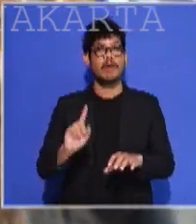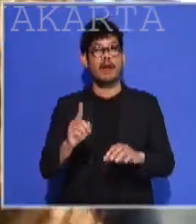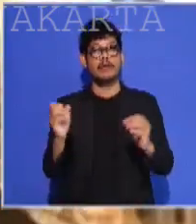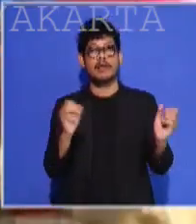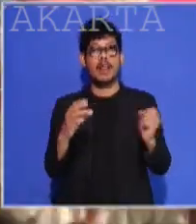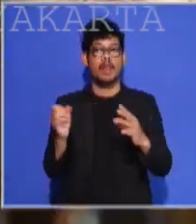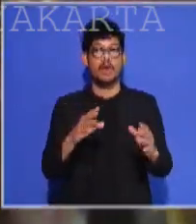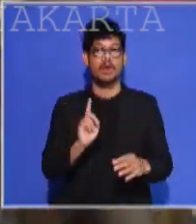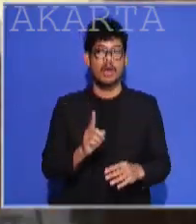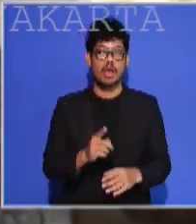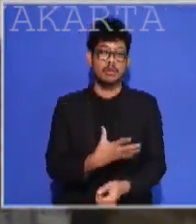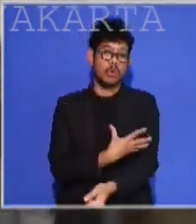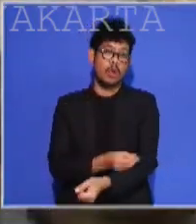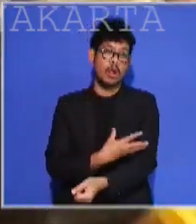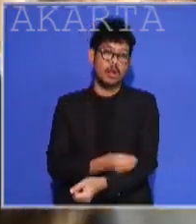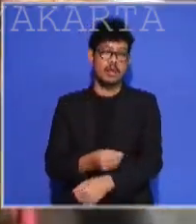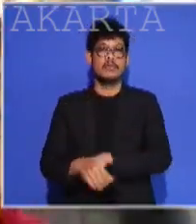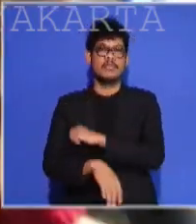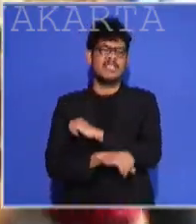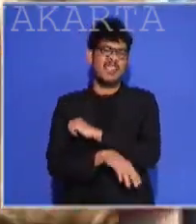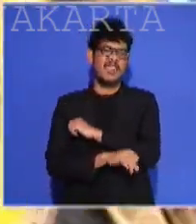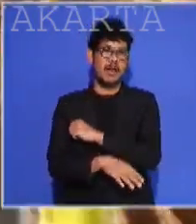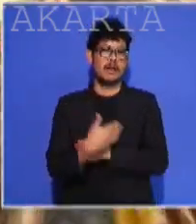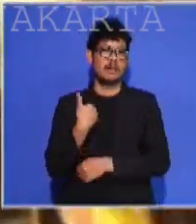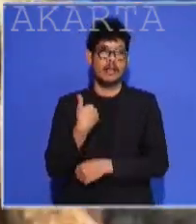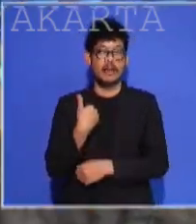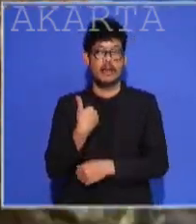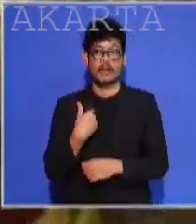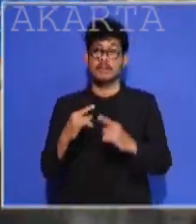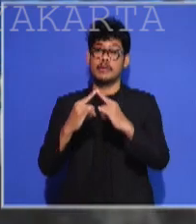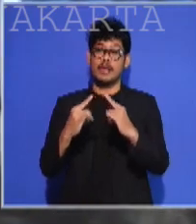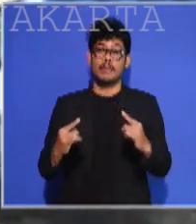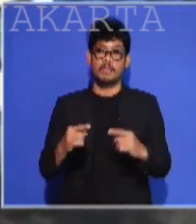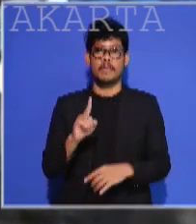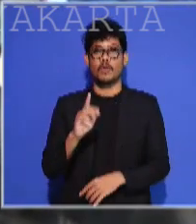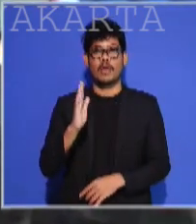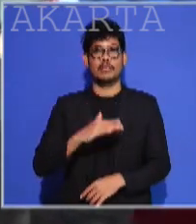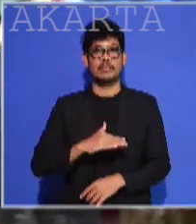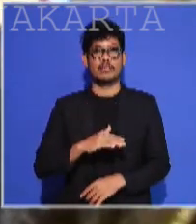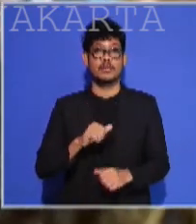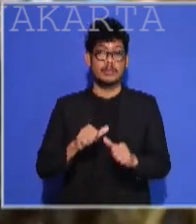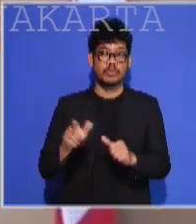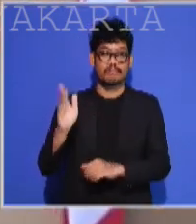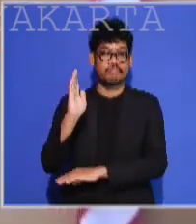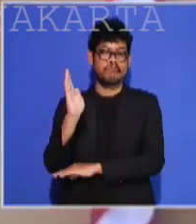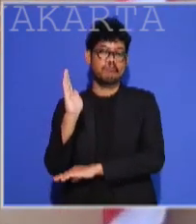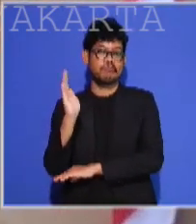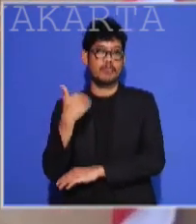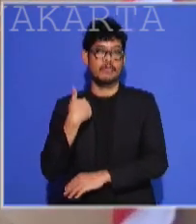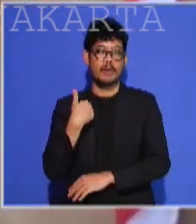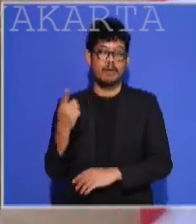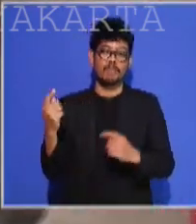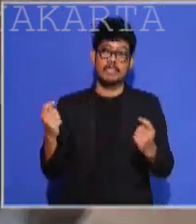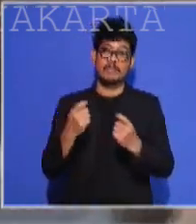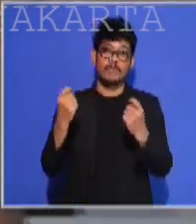pemeriksaan kesehatan workshop perkemahan satu hari Karang pamitran hingga Parenting festival Pramuka Jogja tahun